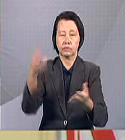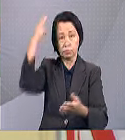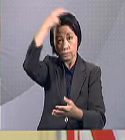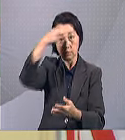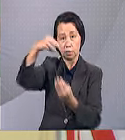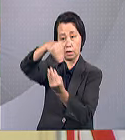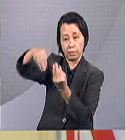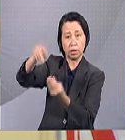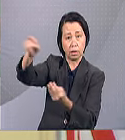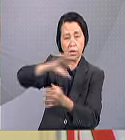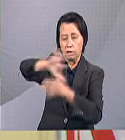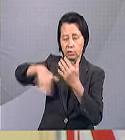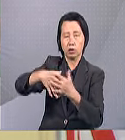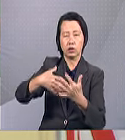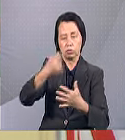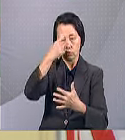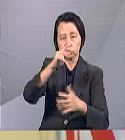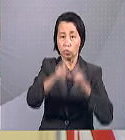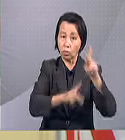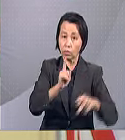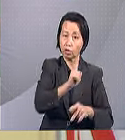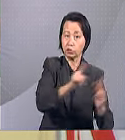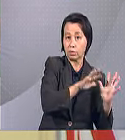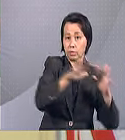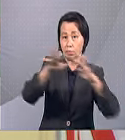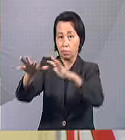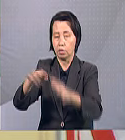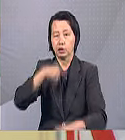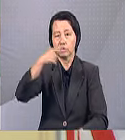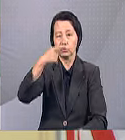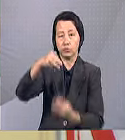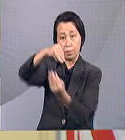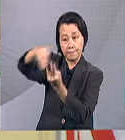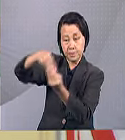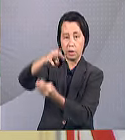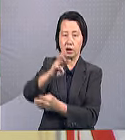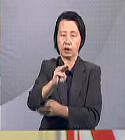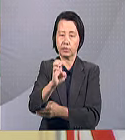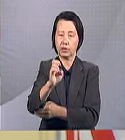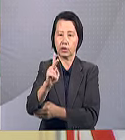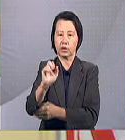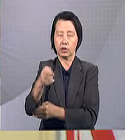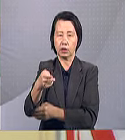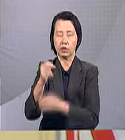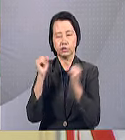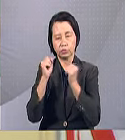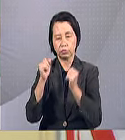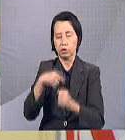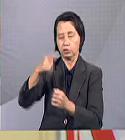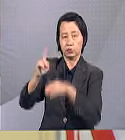adalah segala-galanya bagi umat Islam. Sebut saja Mekah, sejuk, sebut saja